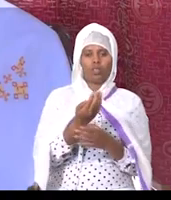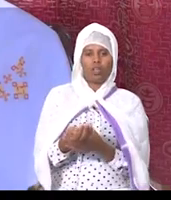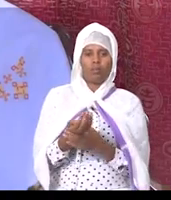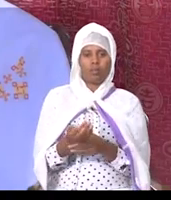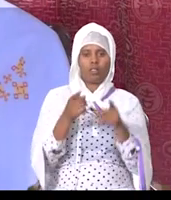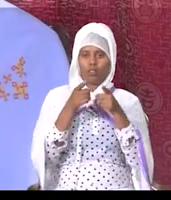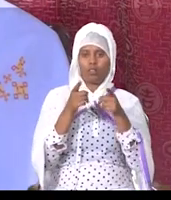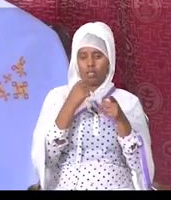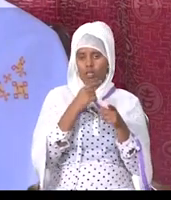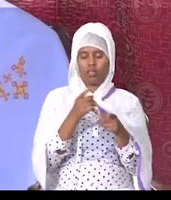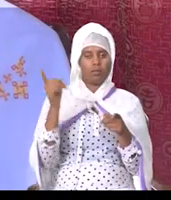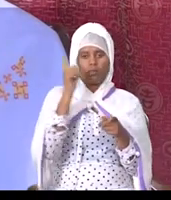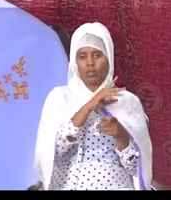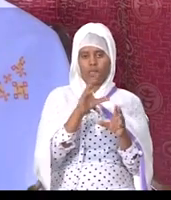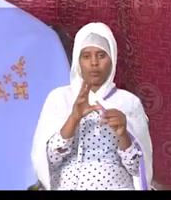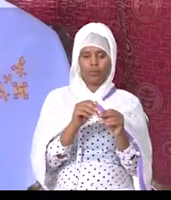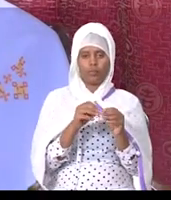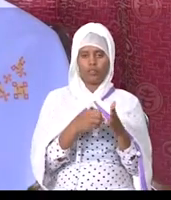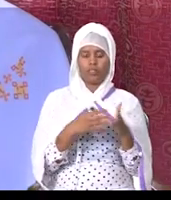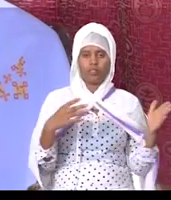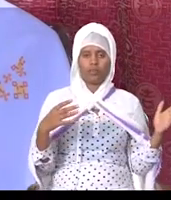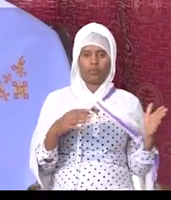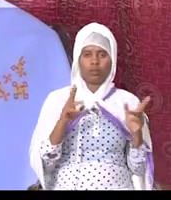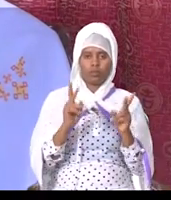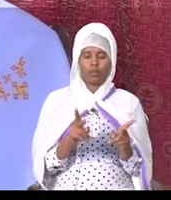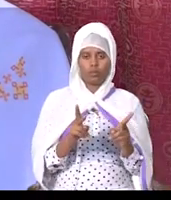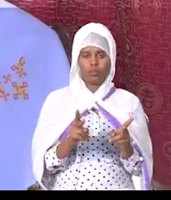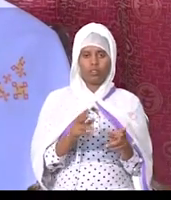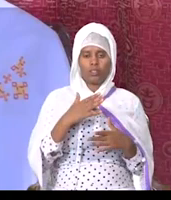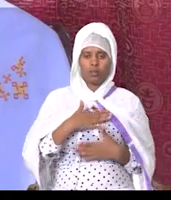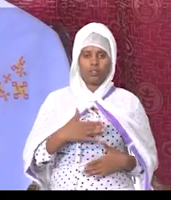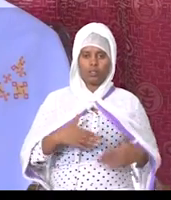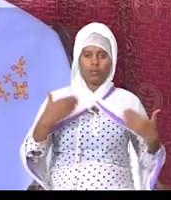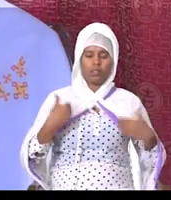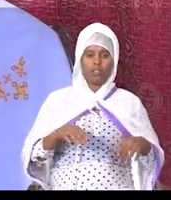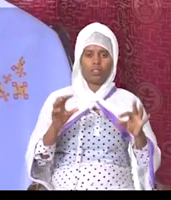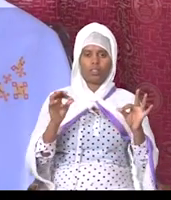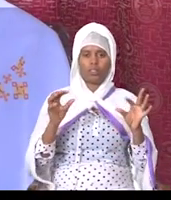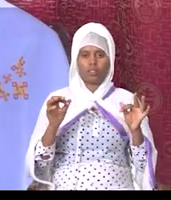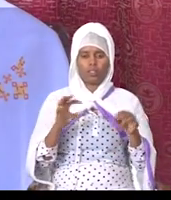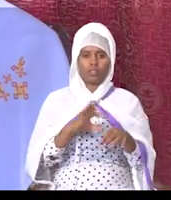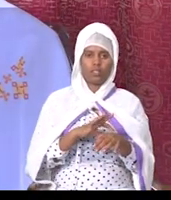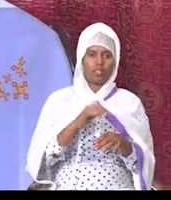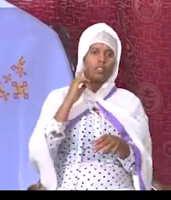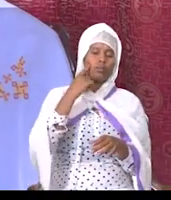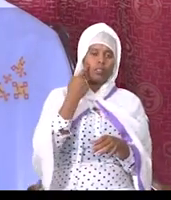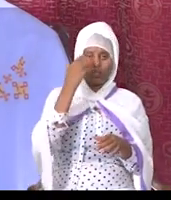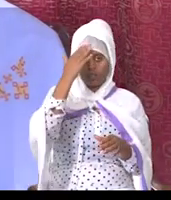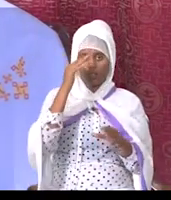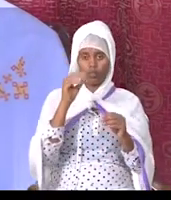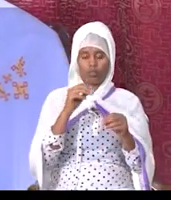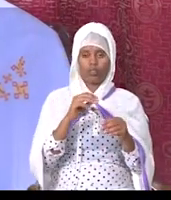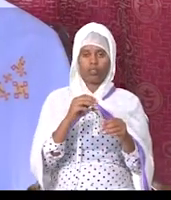እንከሎ ለማኒ እዩ ክትብሎ ውርደት እዩ ስለዚ እዚ ነፍስኻ መቕታል እዩ ነታ ረቃቅ ነፍሲ ስጋኻ ጥዕመካ